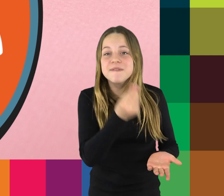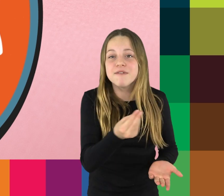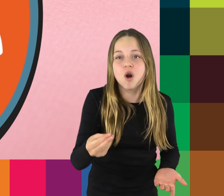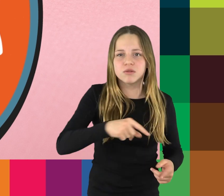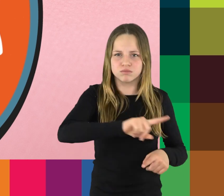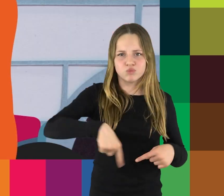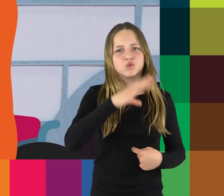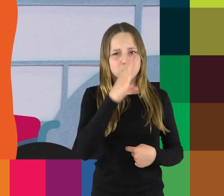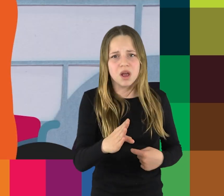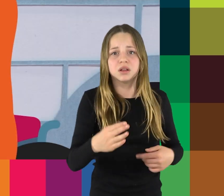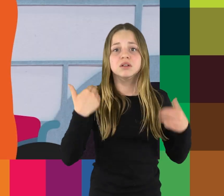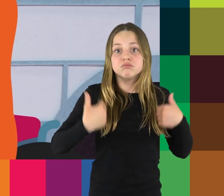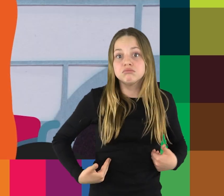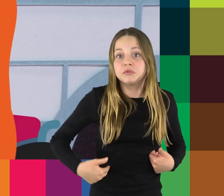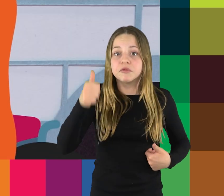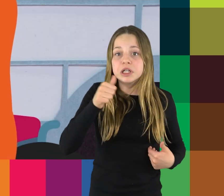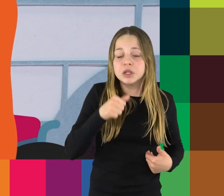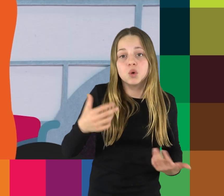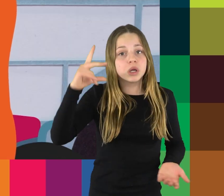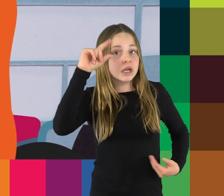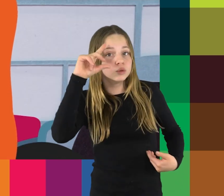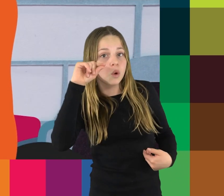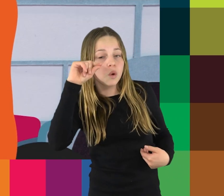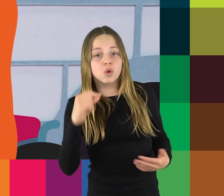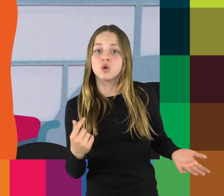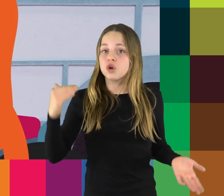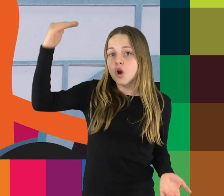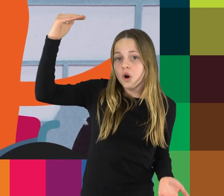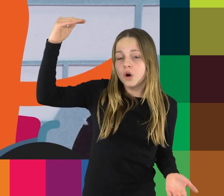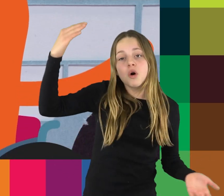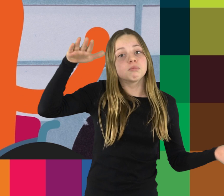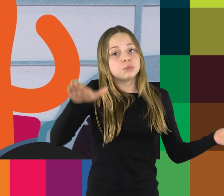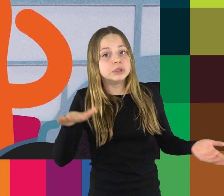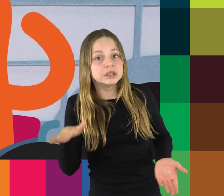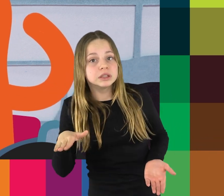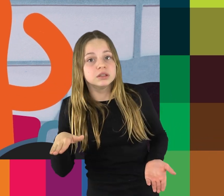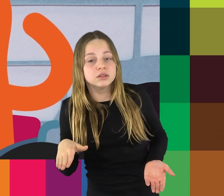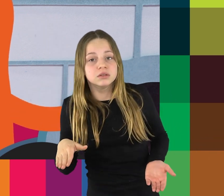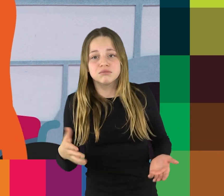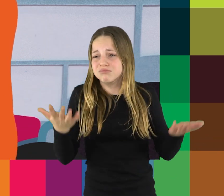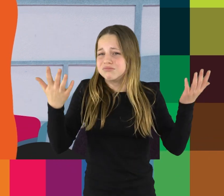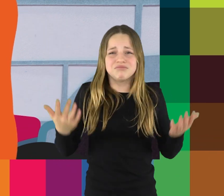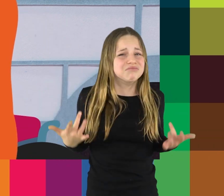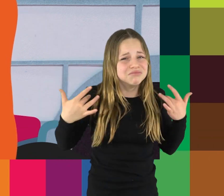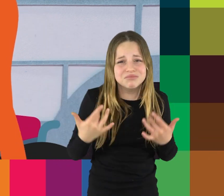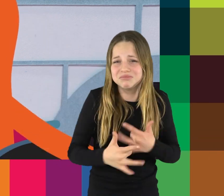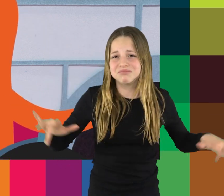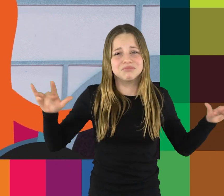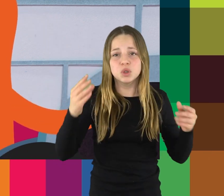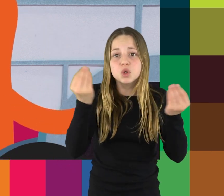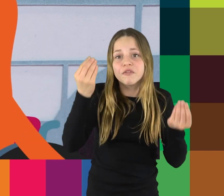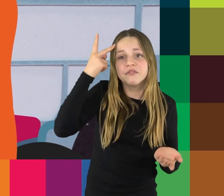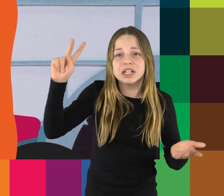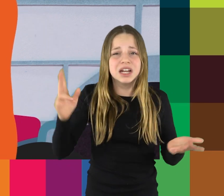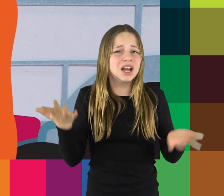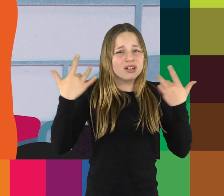Tous les enfants ont ces droits. Que tu sois une fille ou un garçon, que tu sois grand ou petit. Peu importe où tu